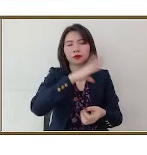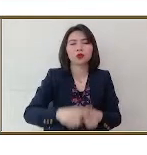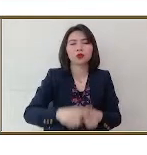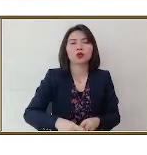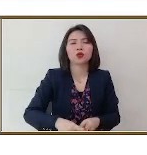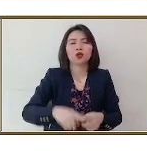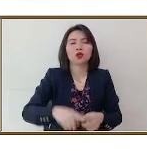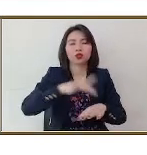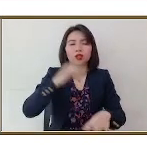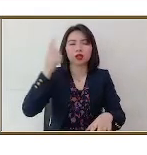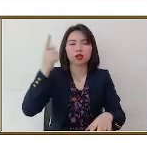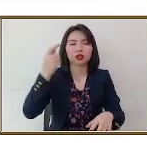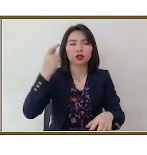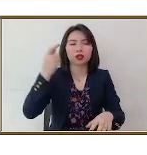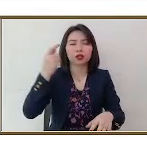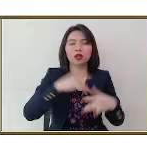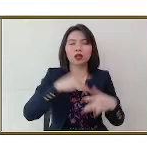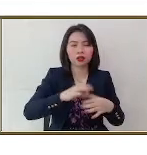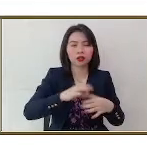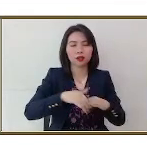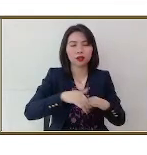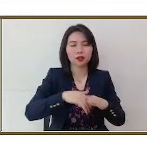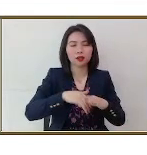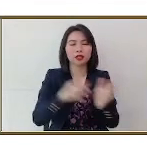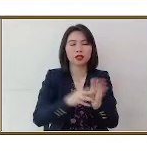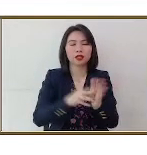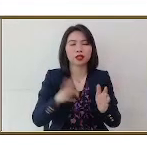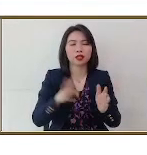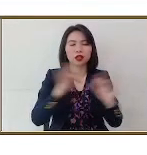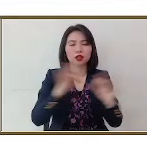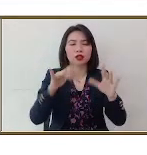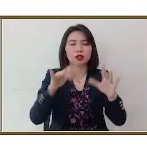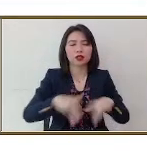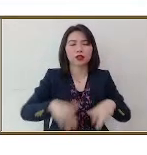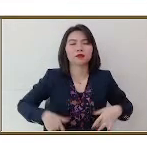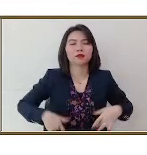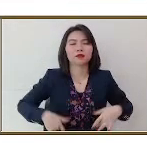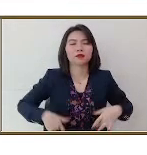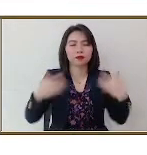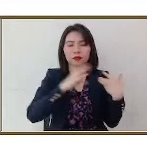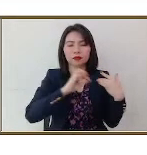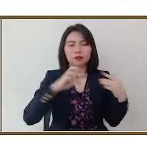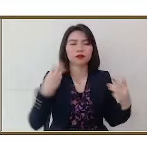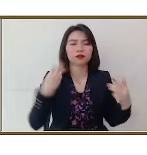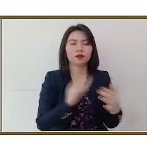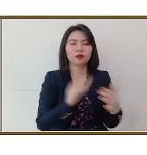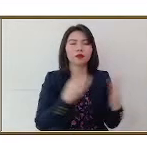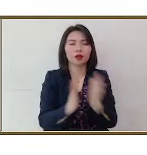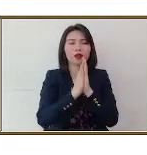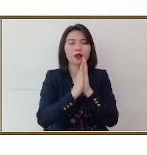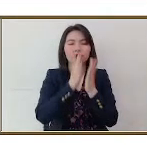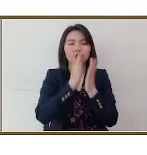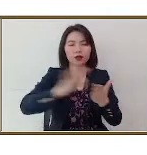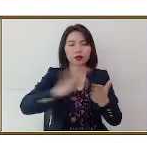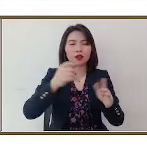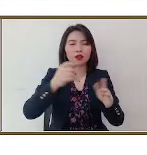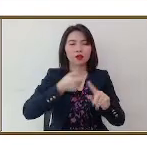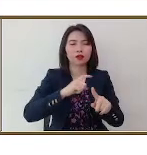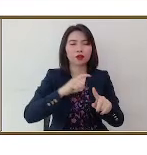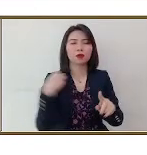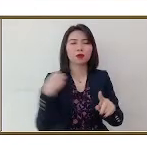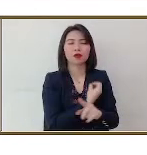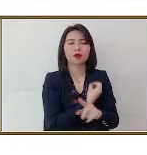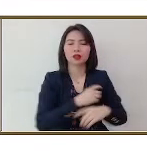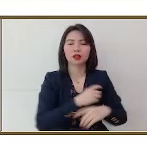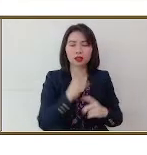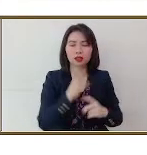into their own life. Thank you, O God. Again, we ask their forgiveness for our shortcomings and